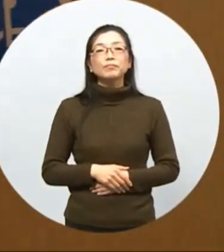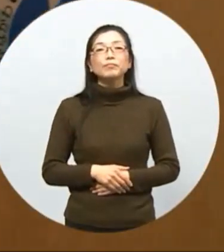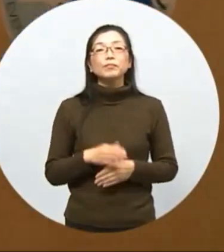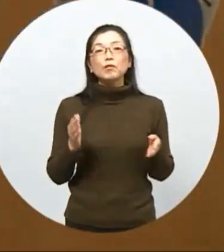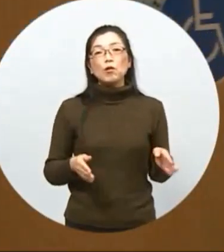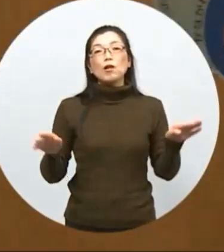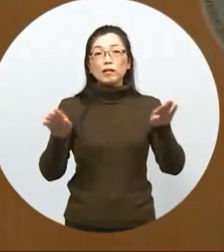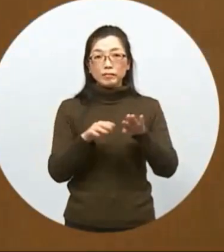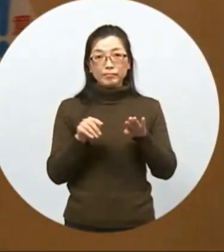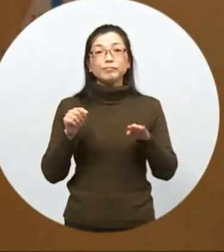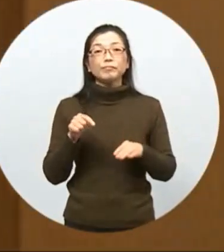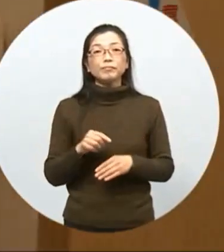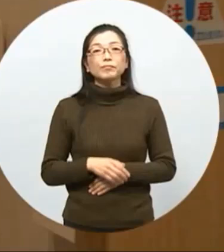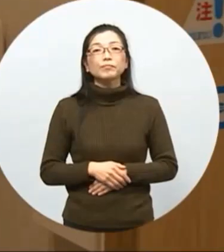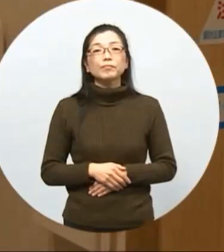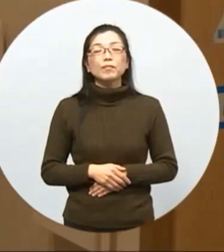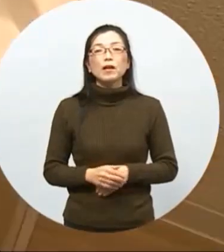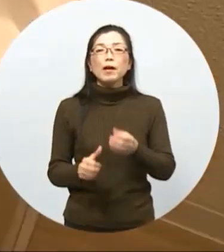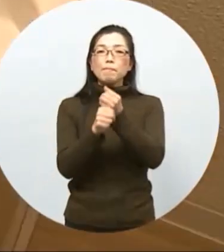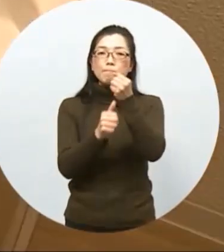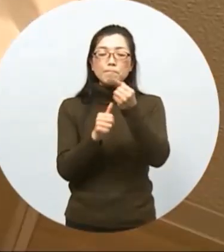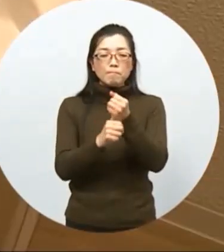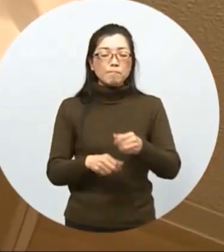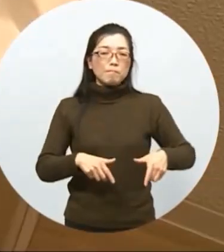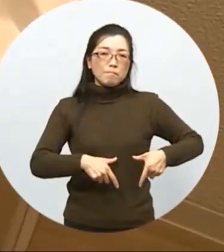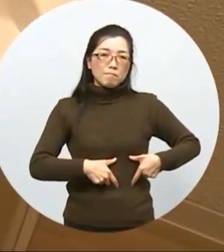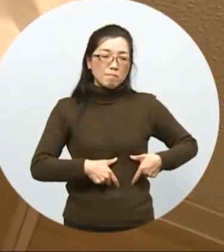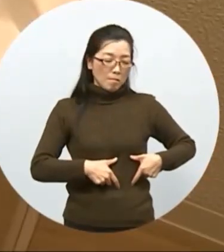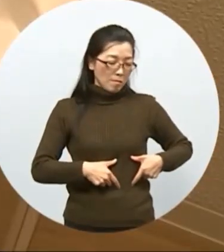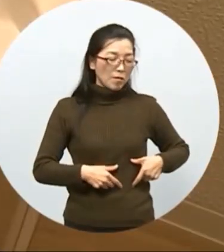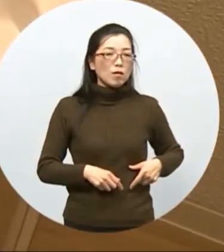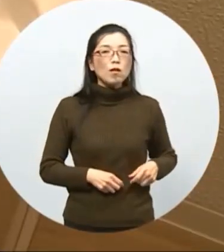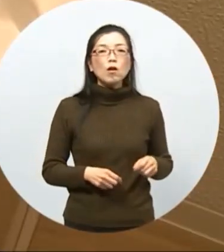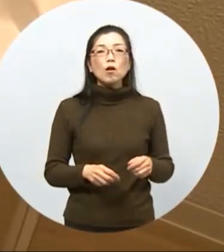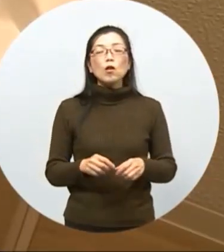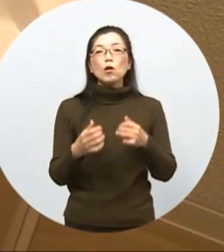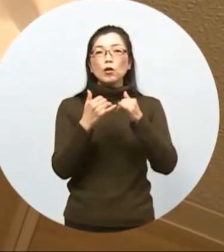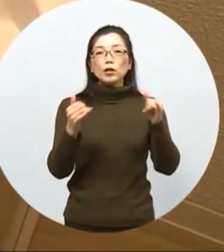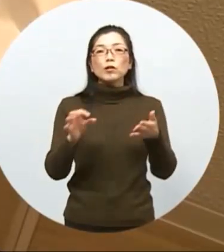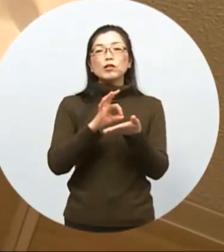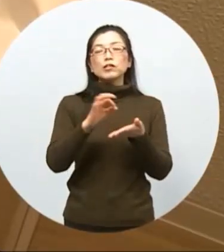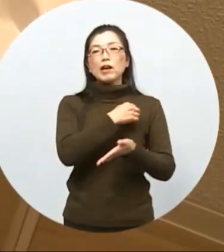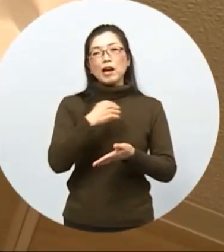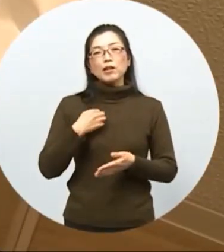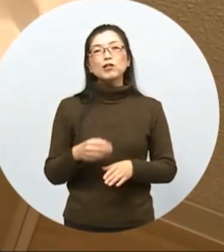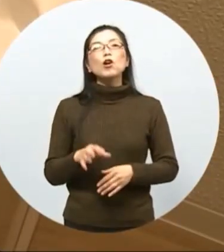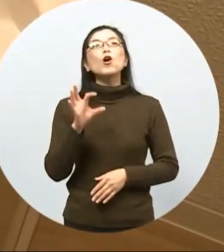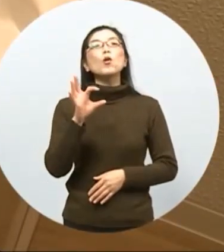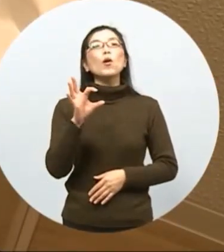海風テラスにはオストメイトのある多目的トイレを設置しています。